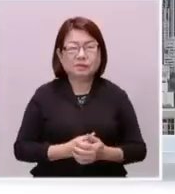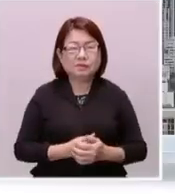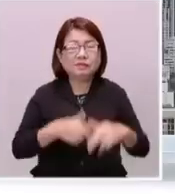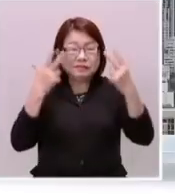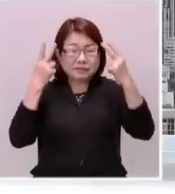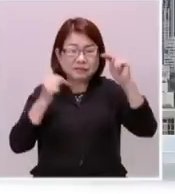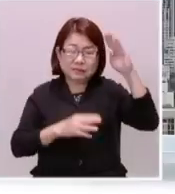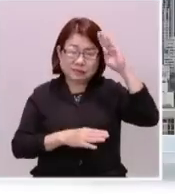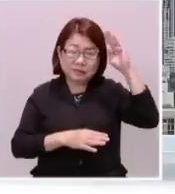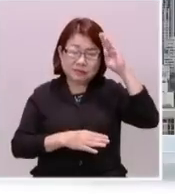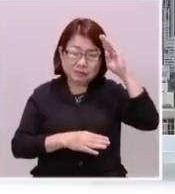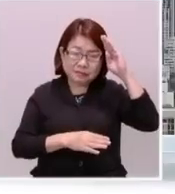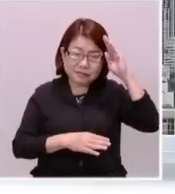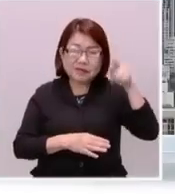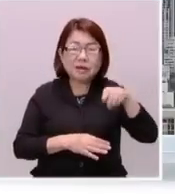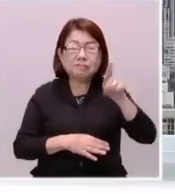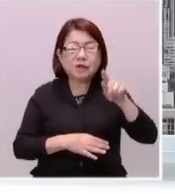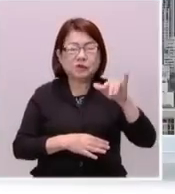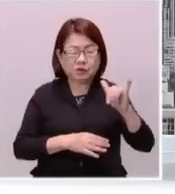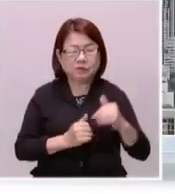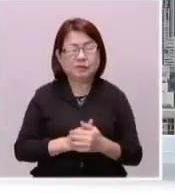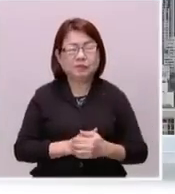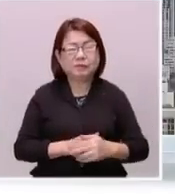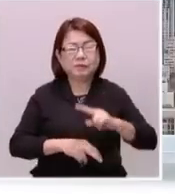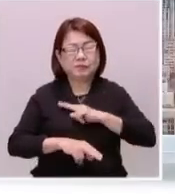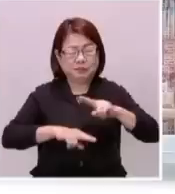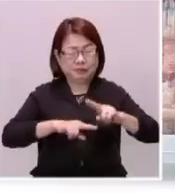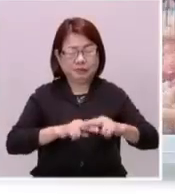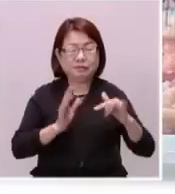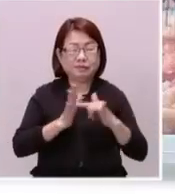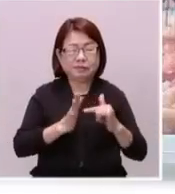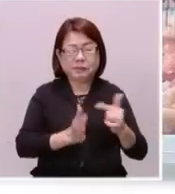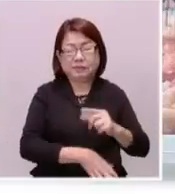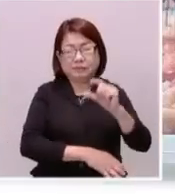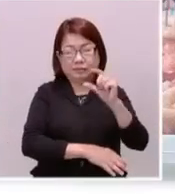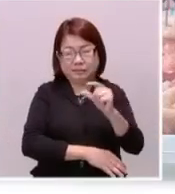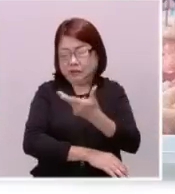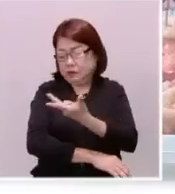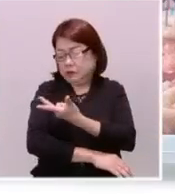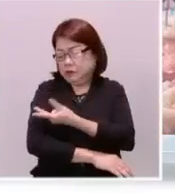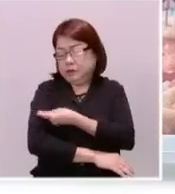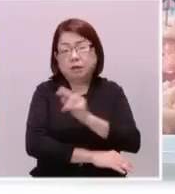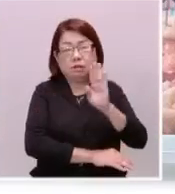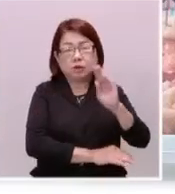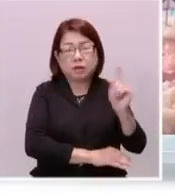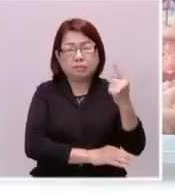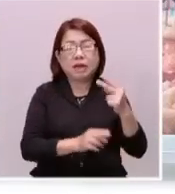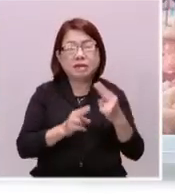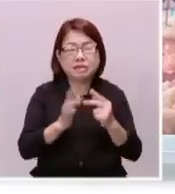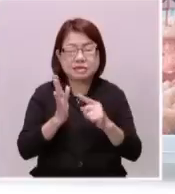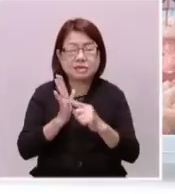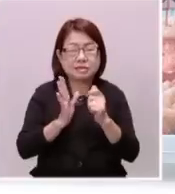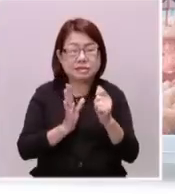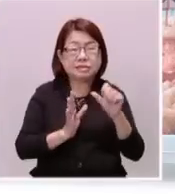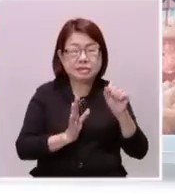ท่านนายกรัฐมนตรีพลเอกประยุทธ์จันทร์โอชาได้รับวัคซีนต้านโควิด-19 ของ AstraZeneca นั่นเองนะครับเป็นเข็มแรก